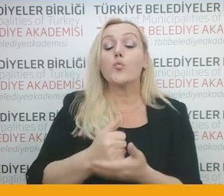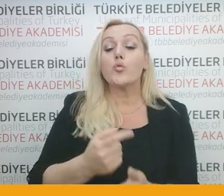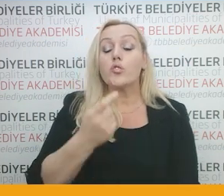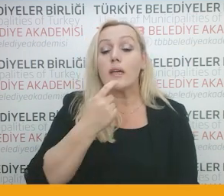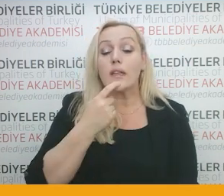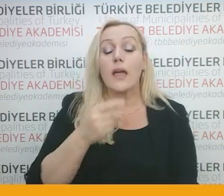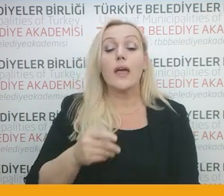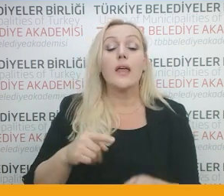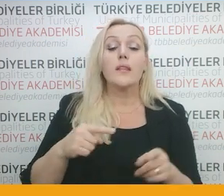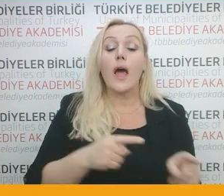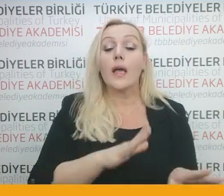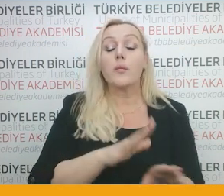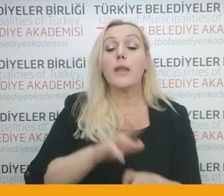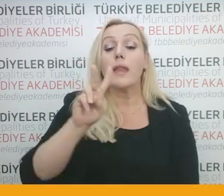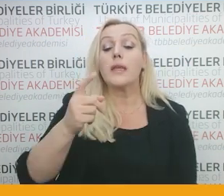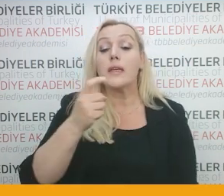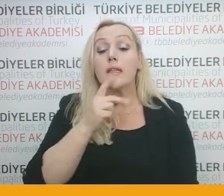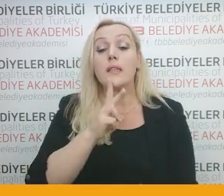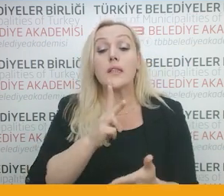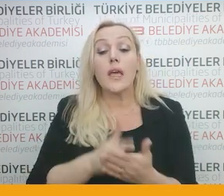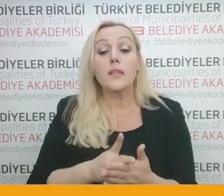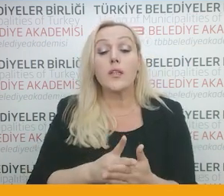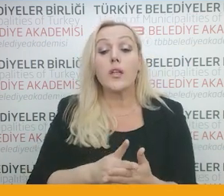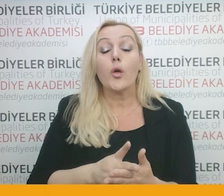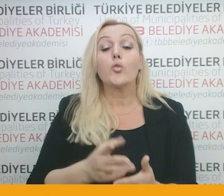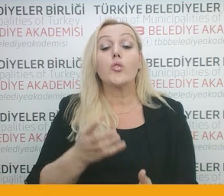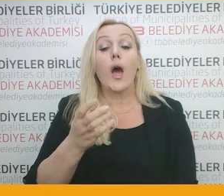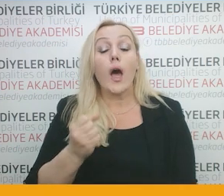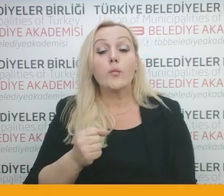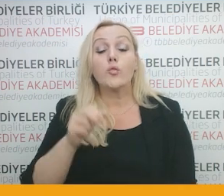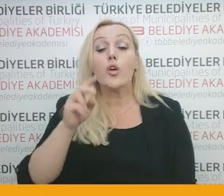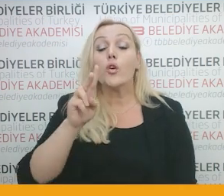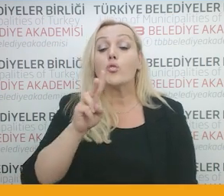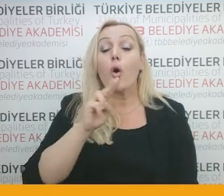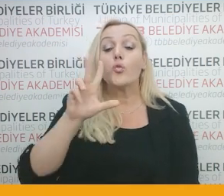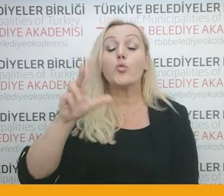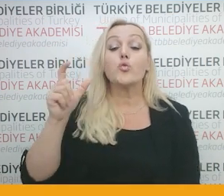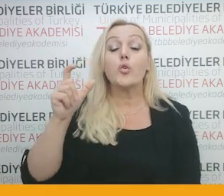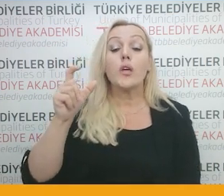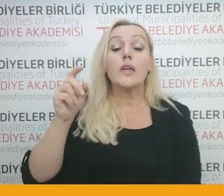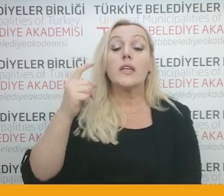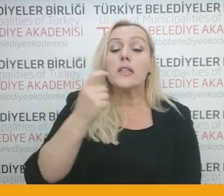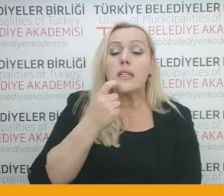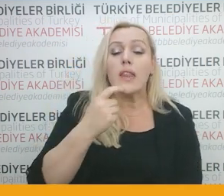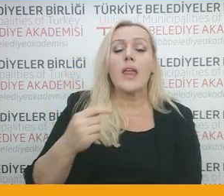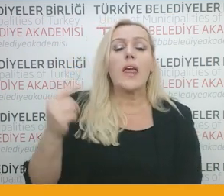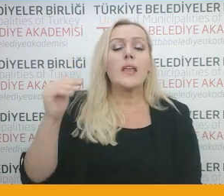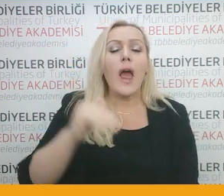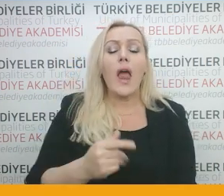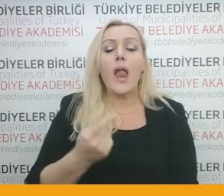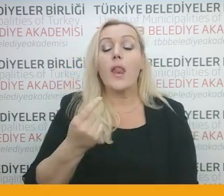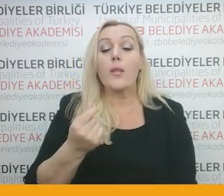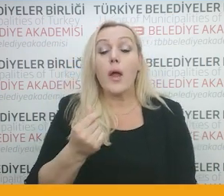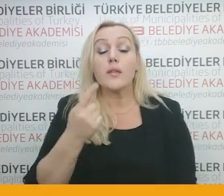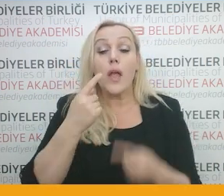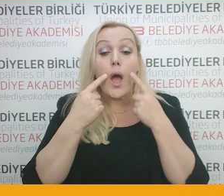yılın gelir tahmininde kesin sonucu alınmış son 3 yılın gelir artış oranları esas alınır. Yani şu anda kesin sonucu alınmış yıl